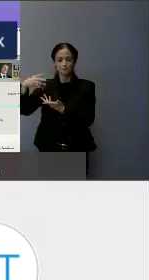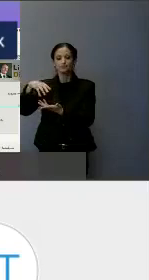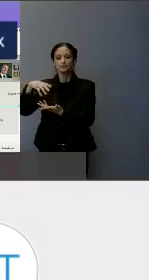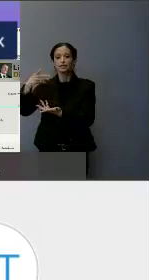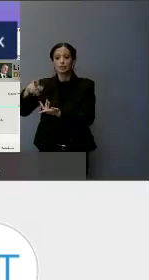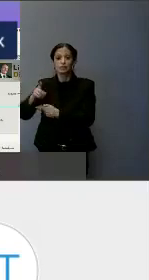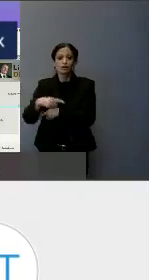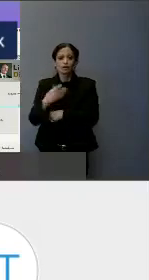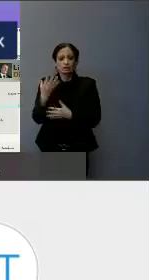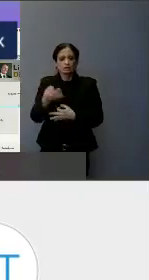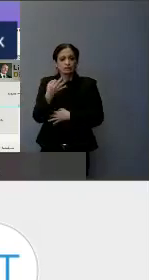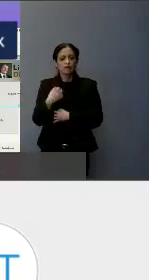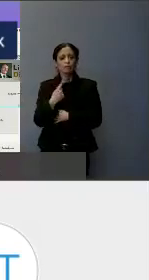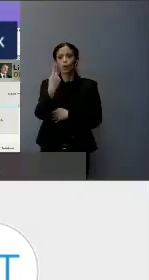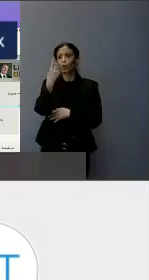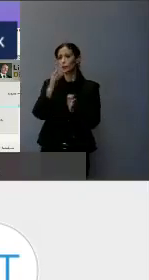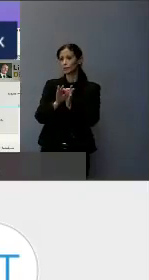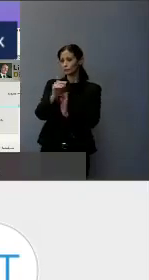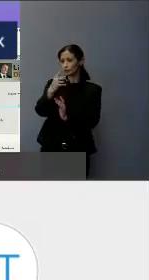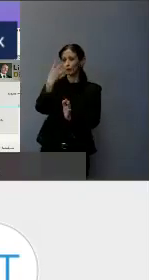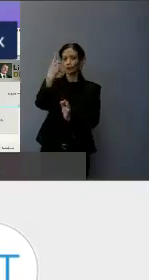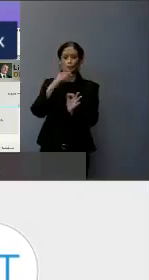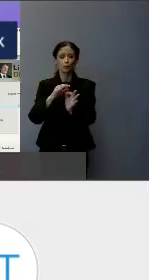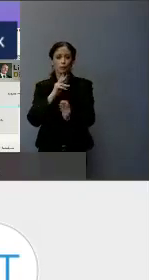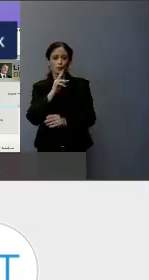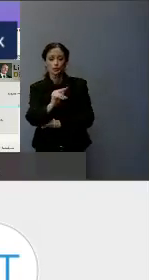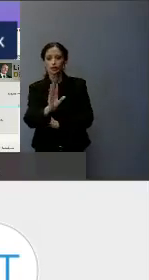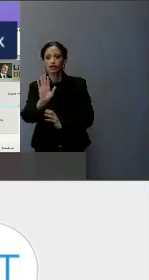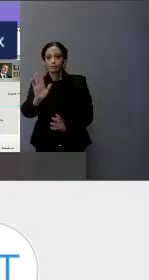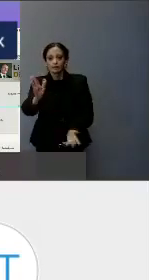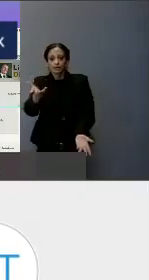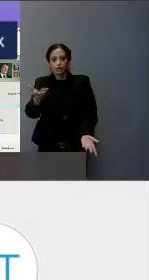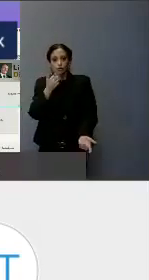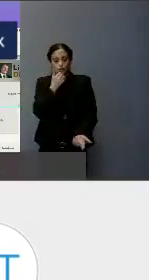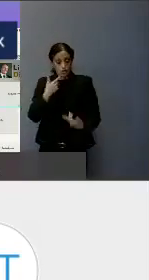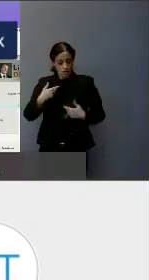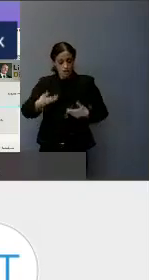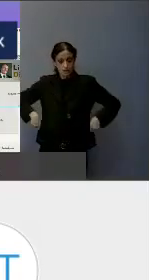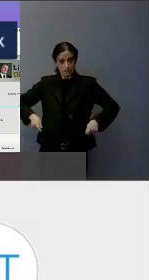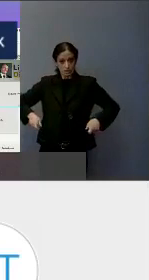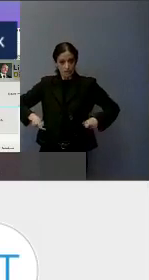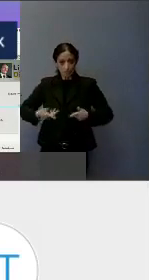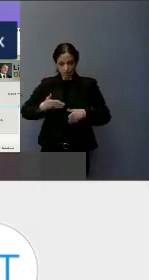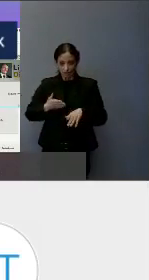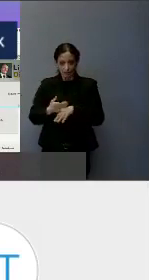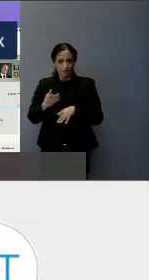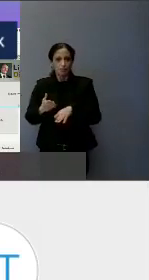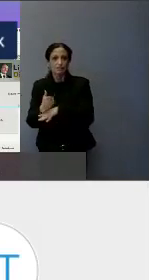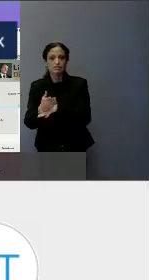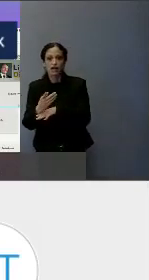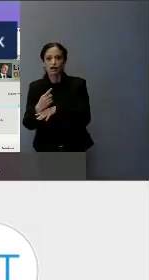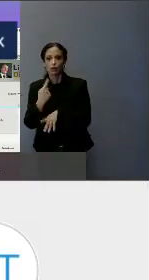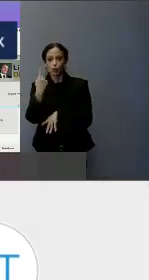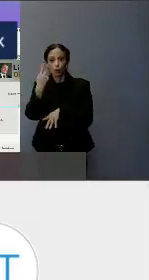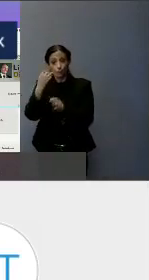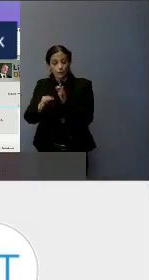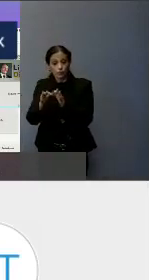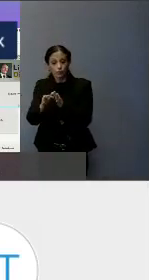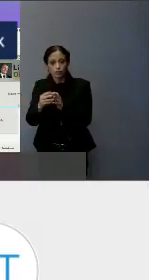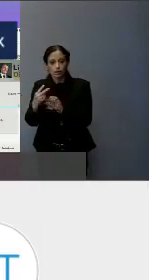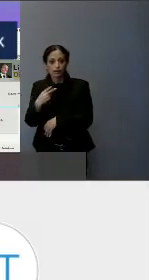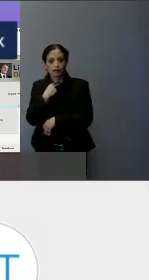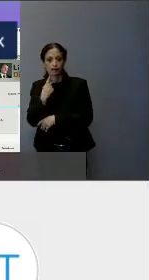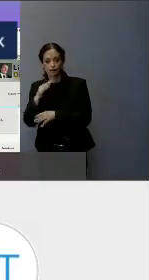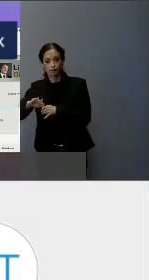500 minuti e se quando un disabile passa del liceo la macchina per quel minuto ecco che è costretto a scendere dal marciapiede rischiare la propria